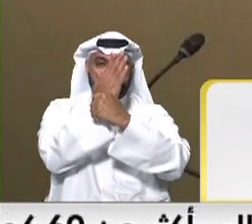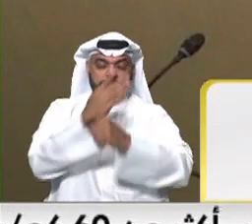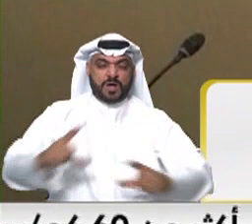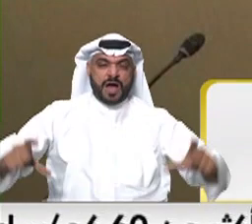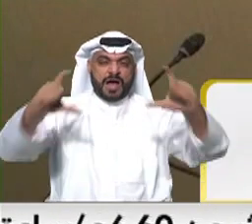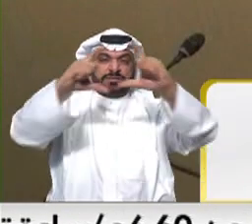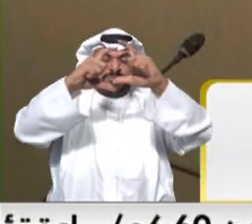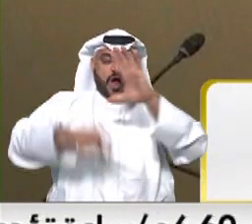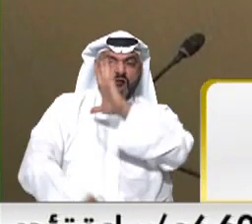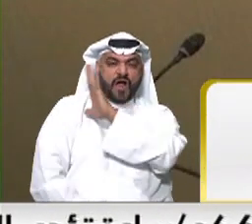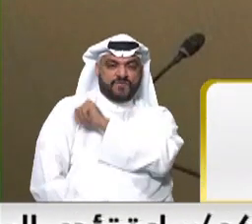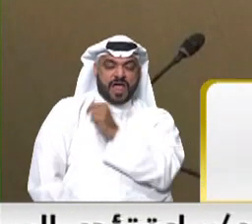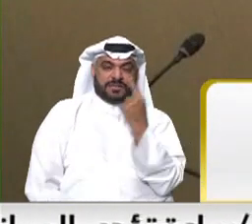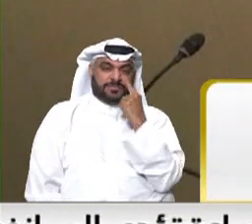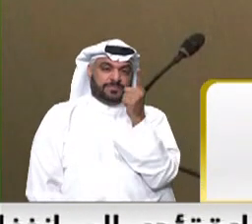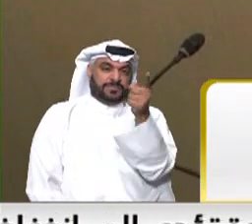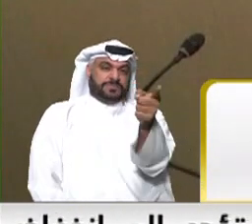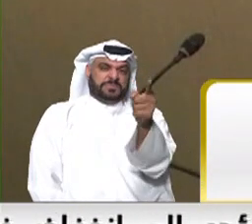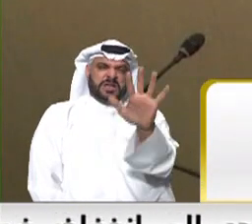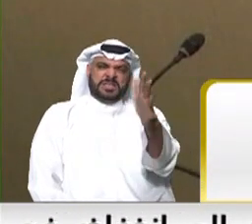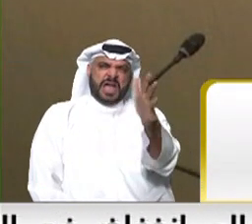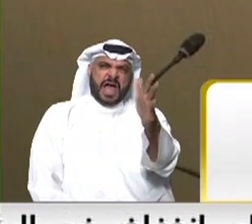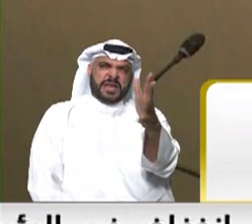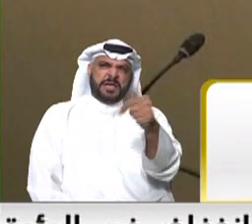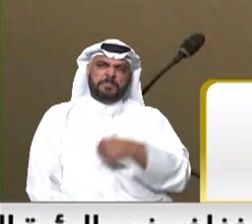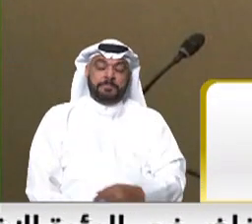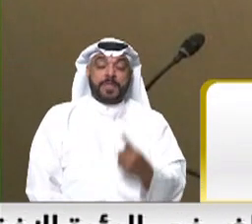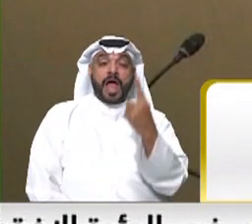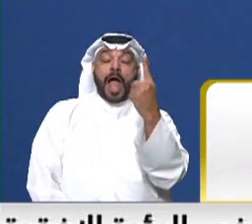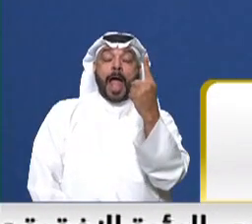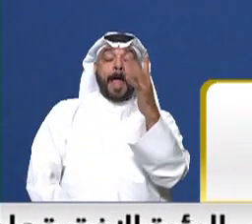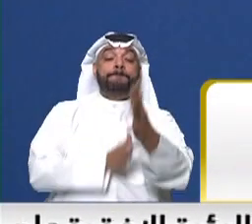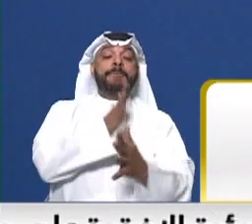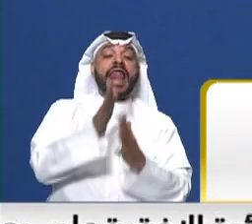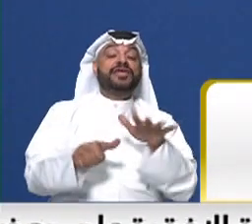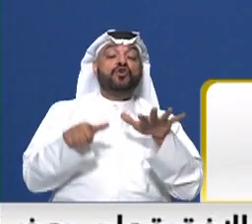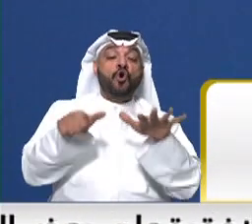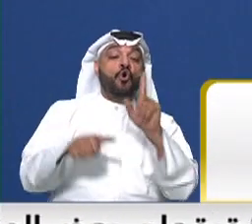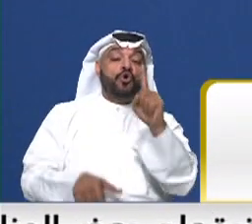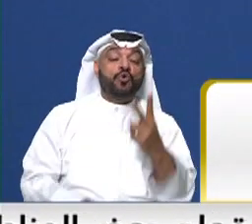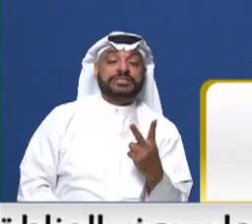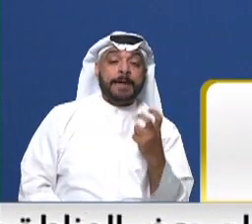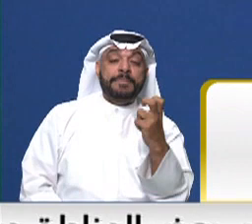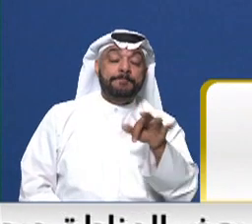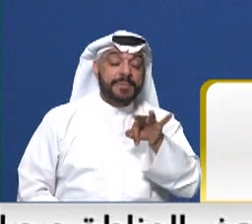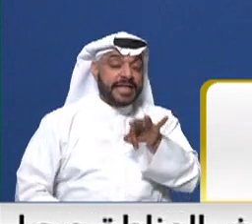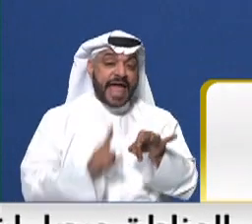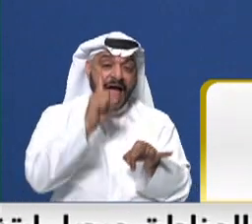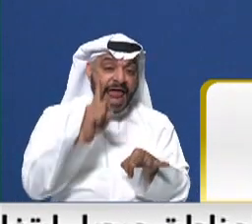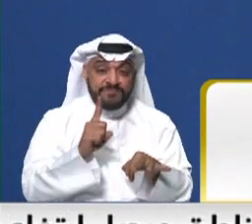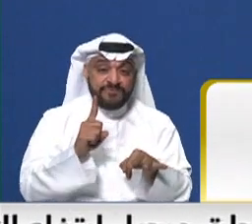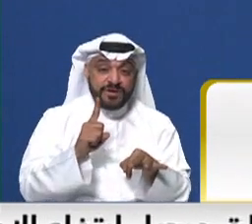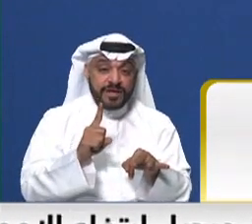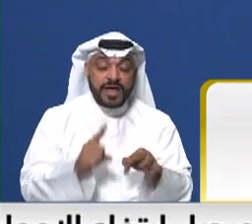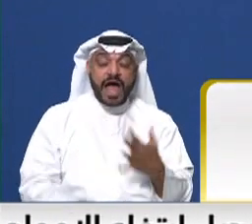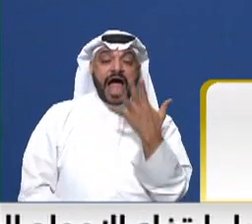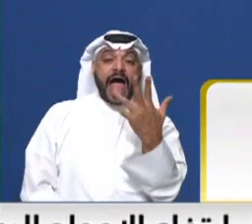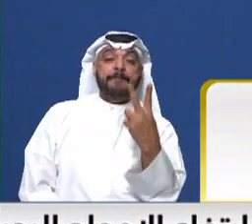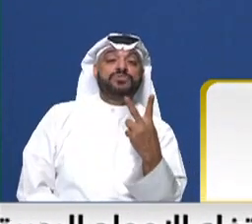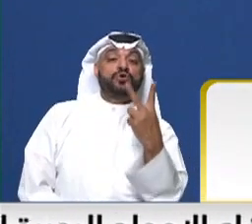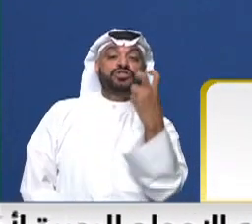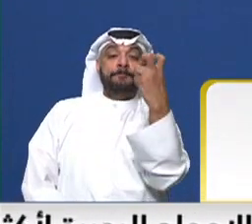الفلسطينيين الاونر قدرت ان نحو مليون و700 الف شخص اي اكثر من